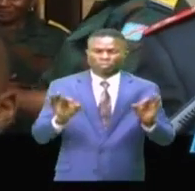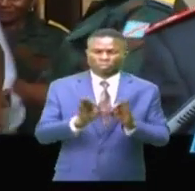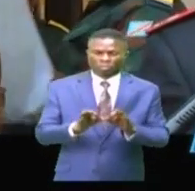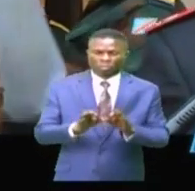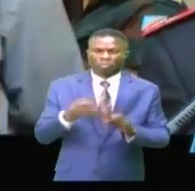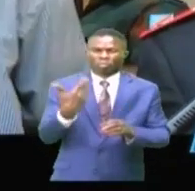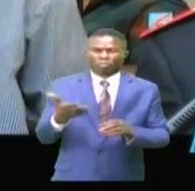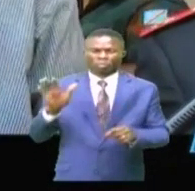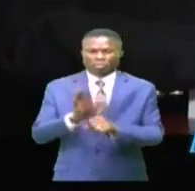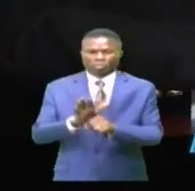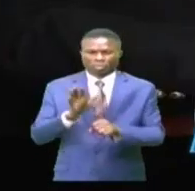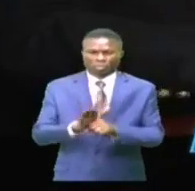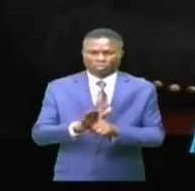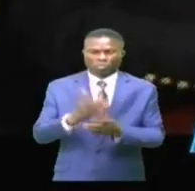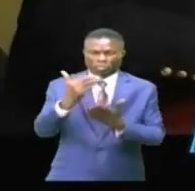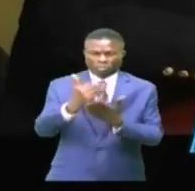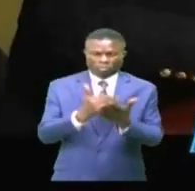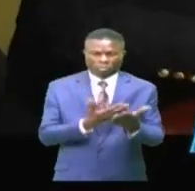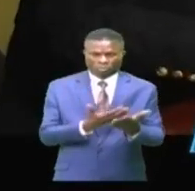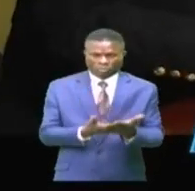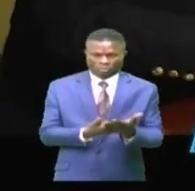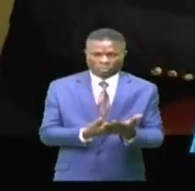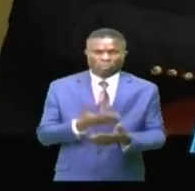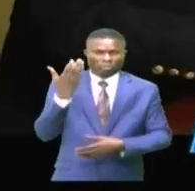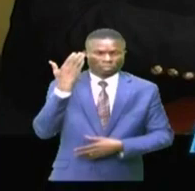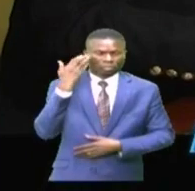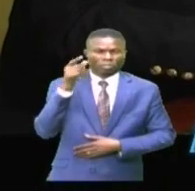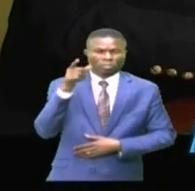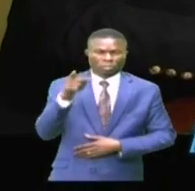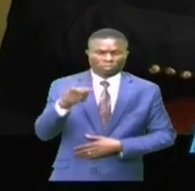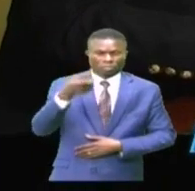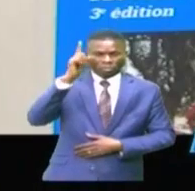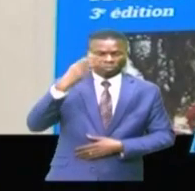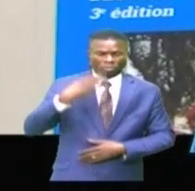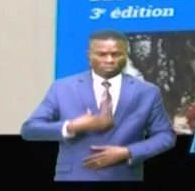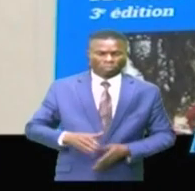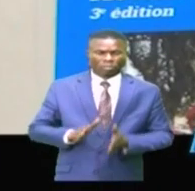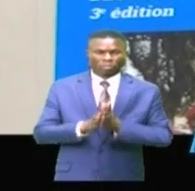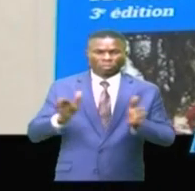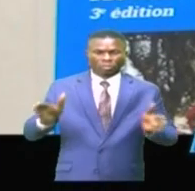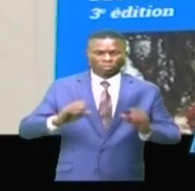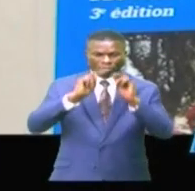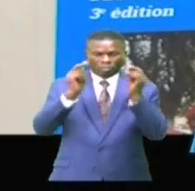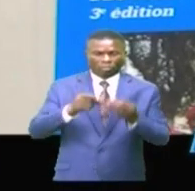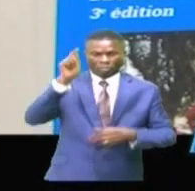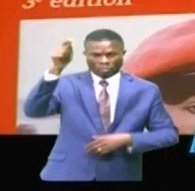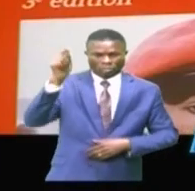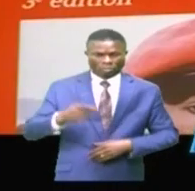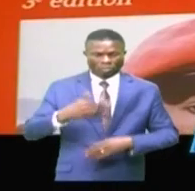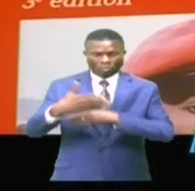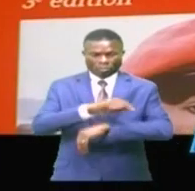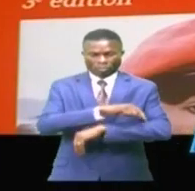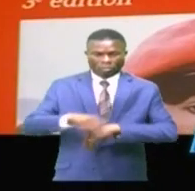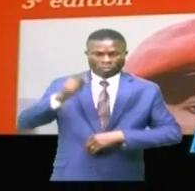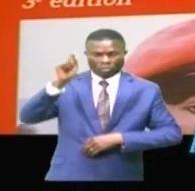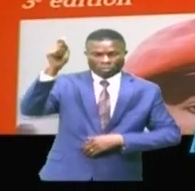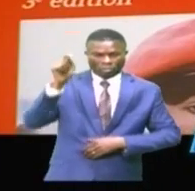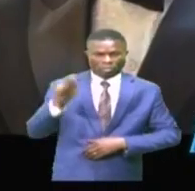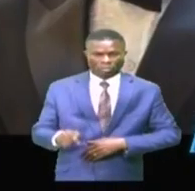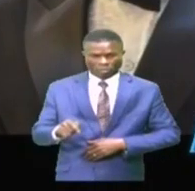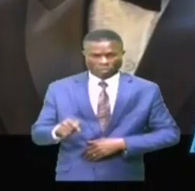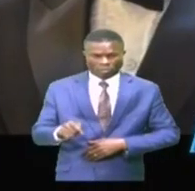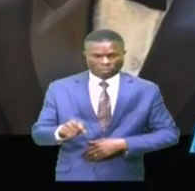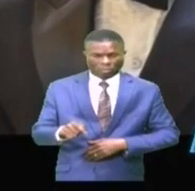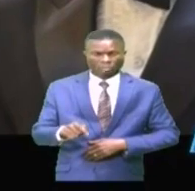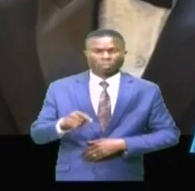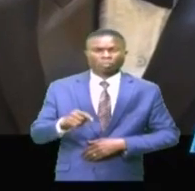que de finesse Laurent mutata loiba premier avocat général de vos armées près la Haute Cour militaire à